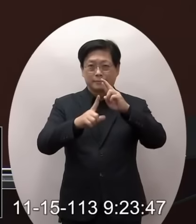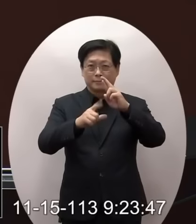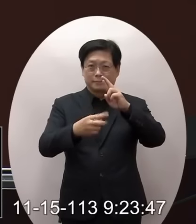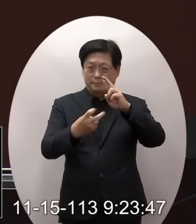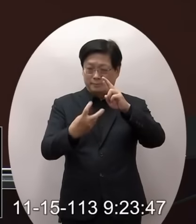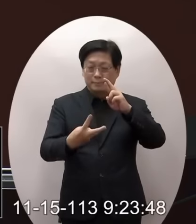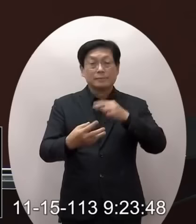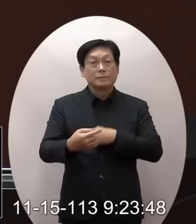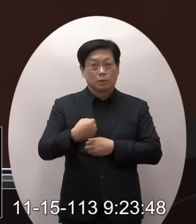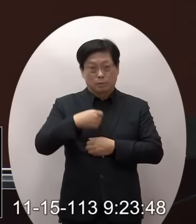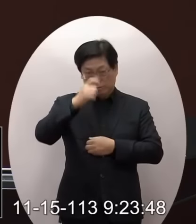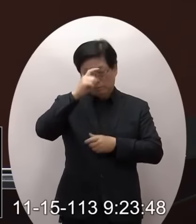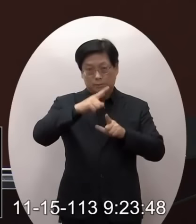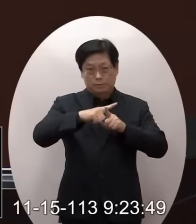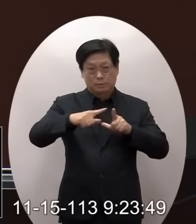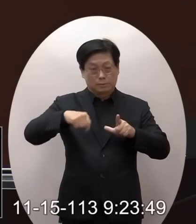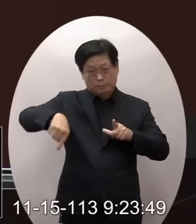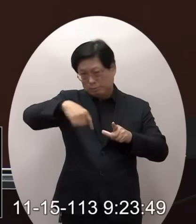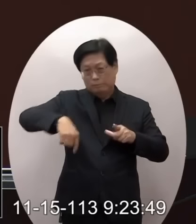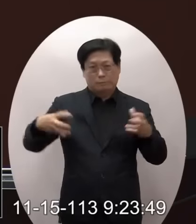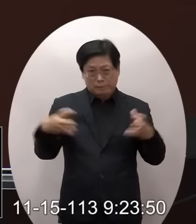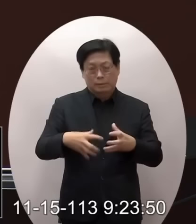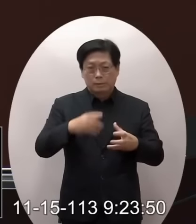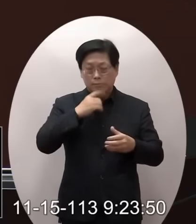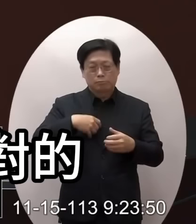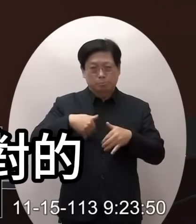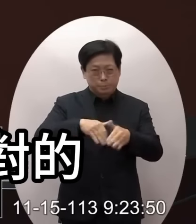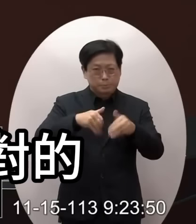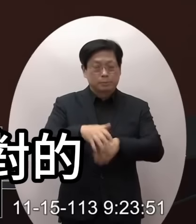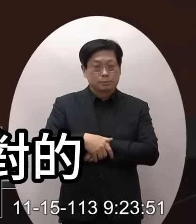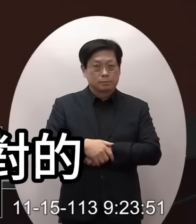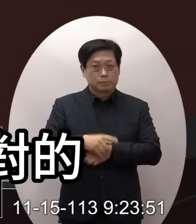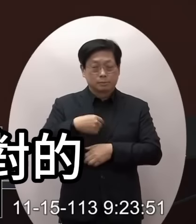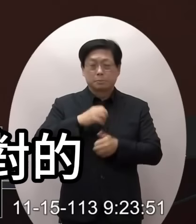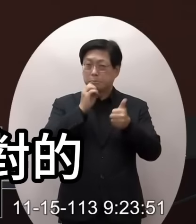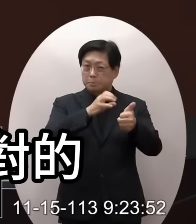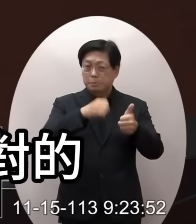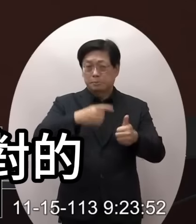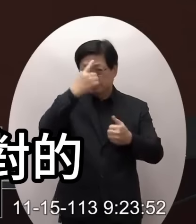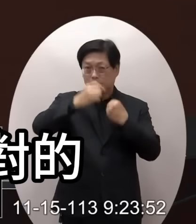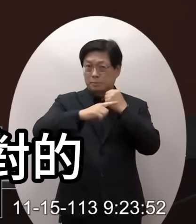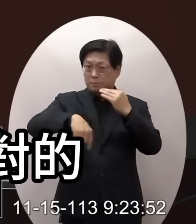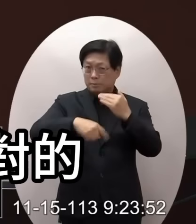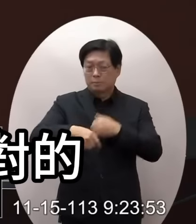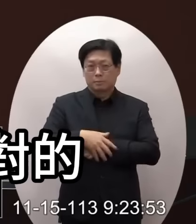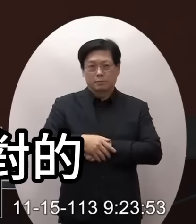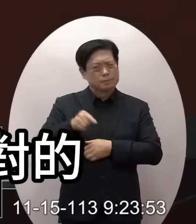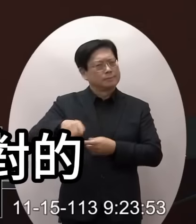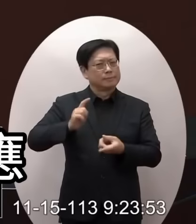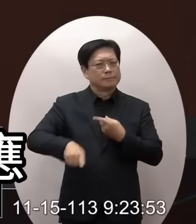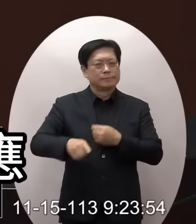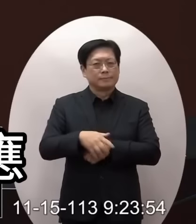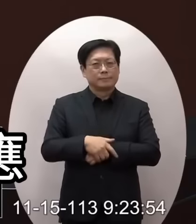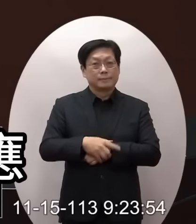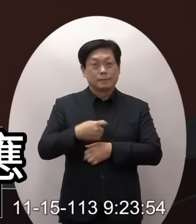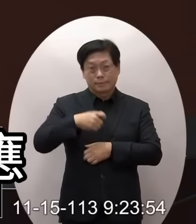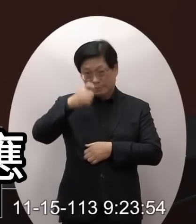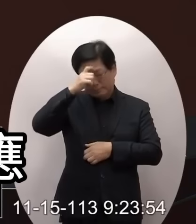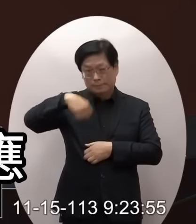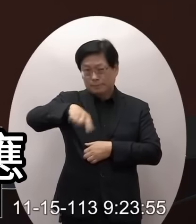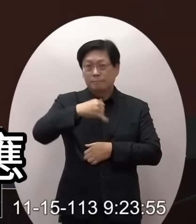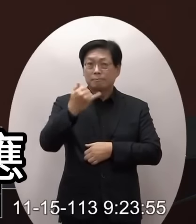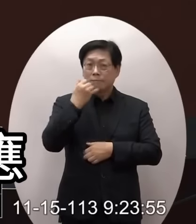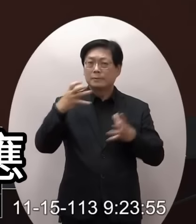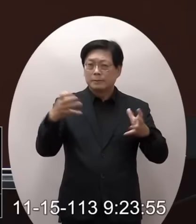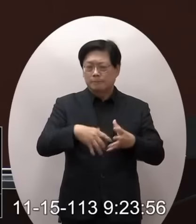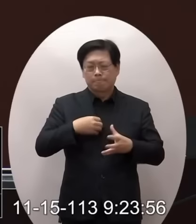12月23号，我们希望大家跟我们一起上街头，我们来告诉司法院，这是不对的。我希望大家能够一